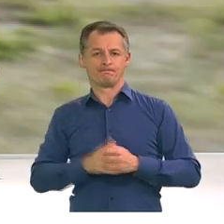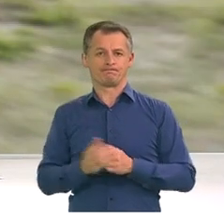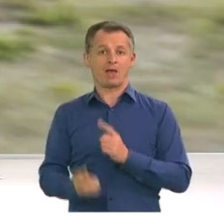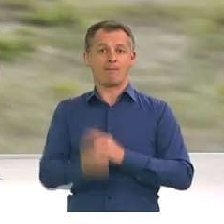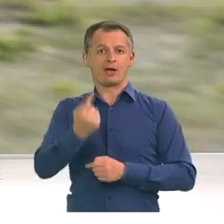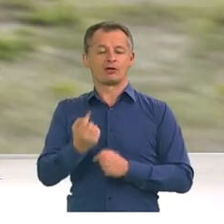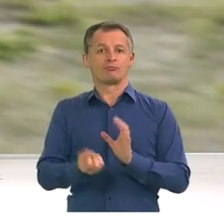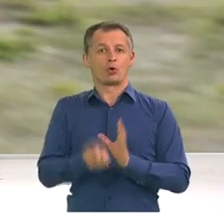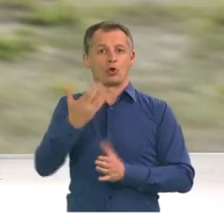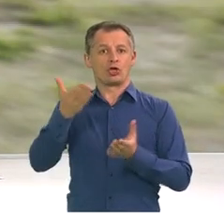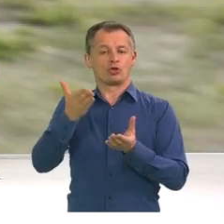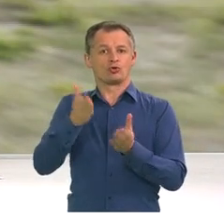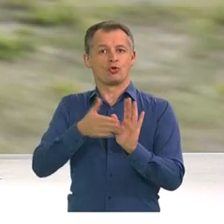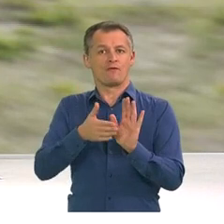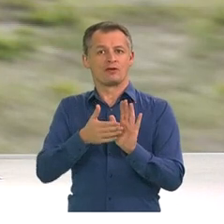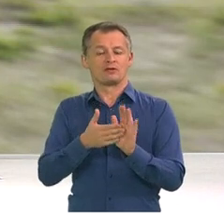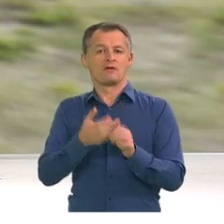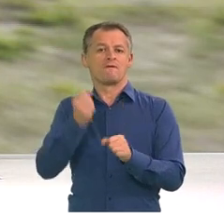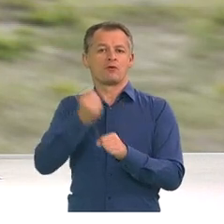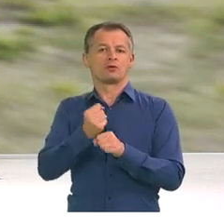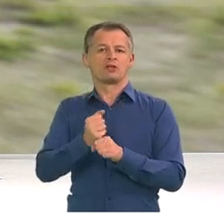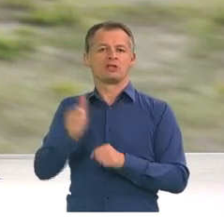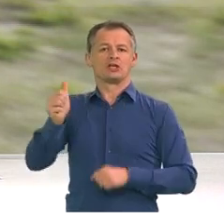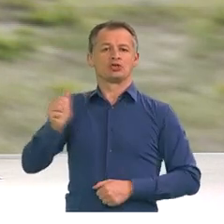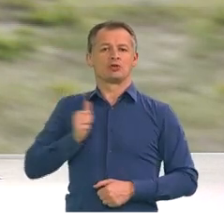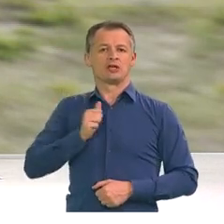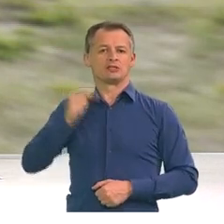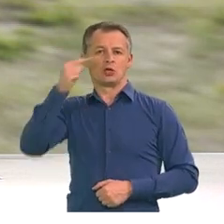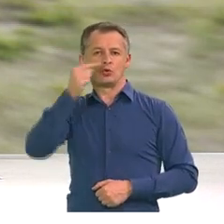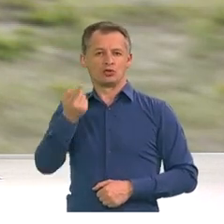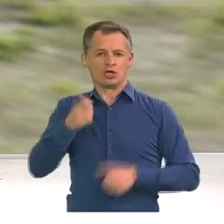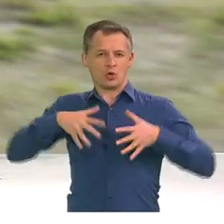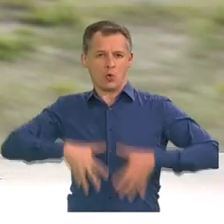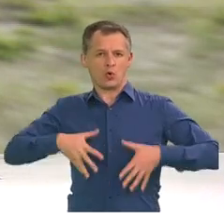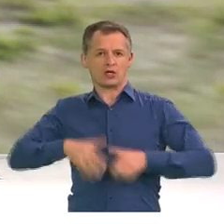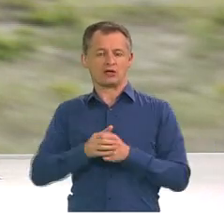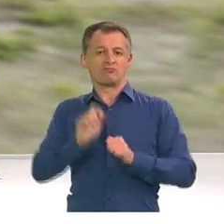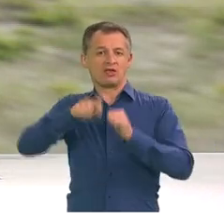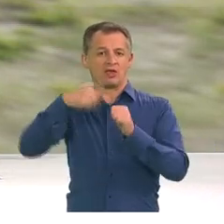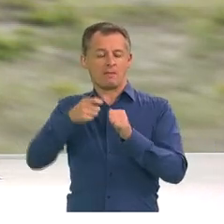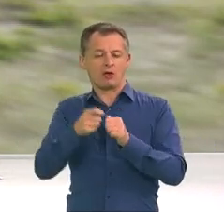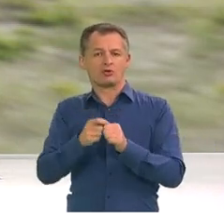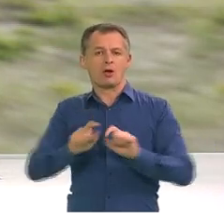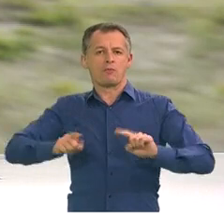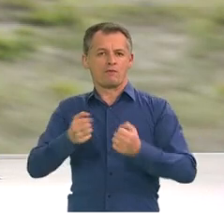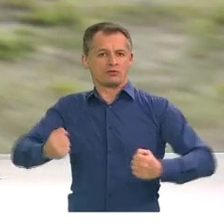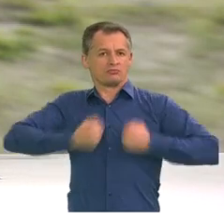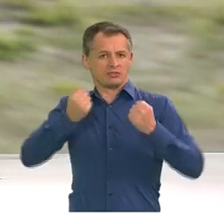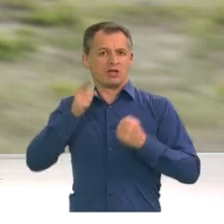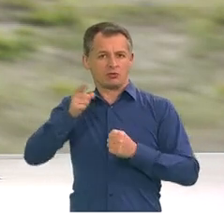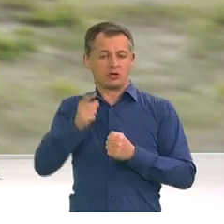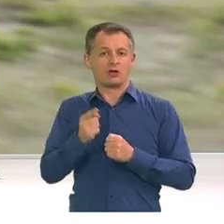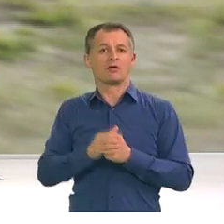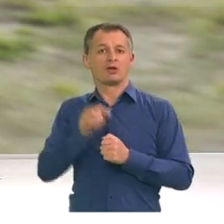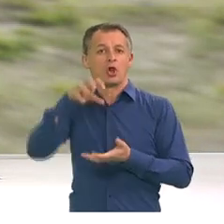Apar noi dovezi ale abuzurilor comise de soldații ruși în Ucraina. Teroare și imagini cutremurătoare. Asta au semănat soldații de la Moscova.